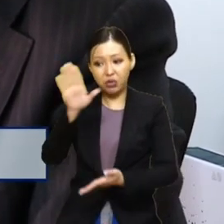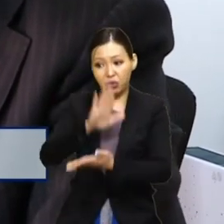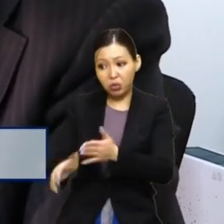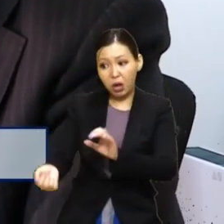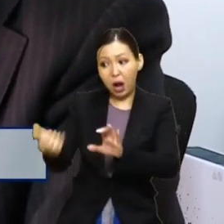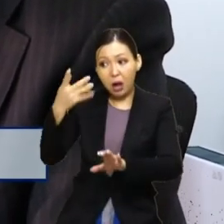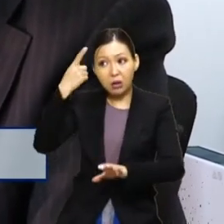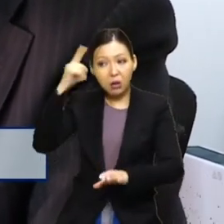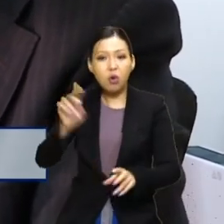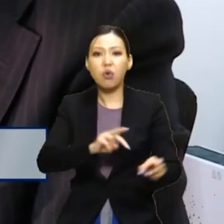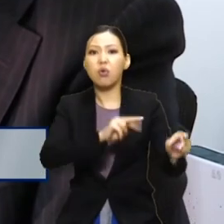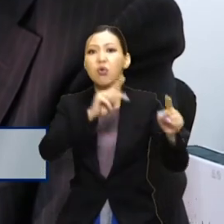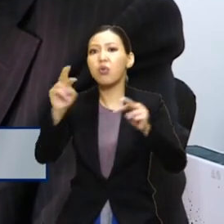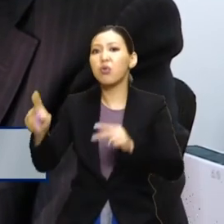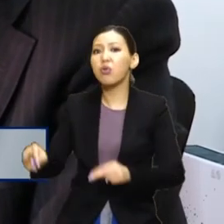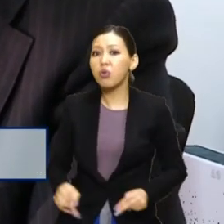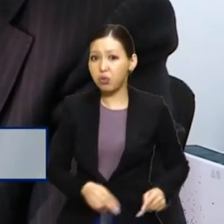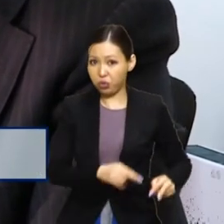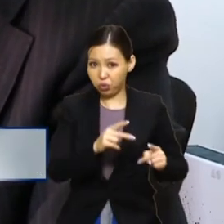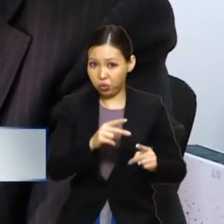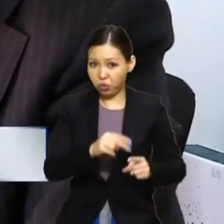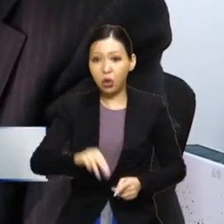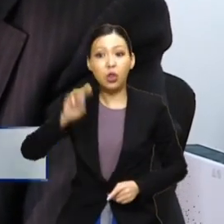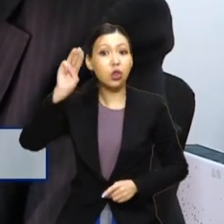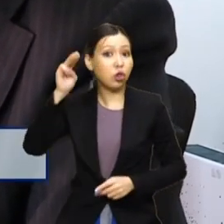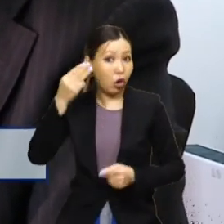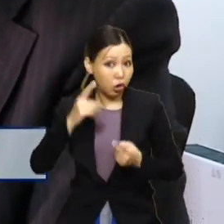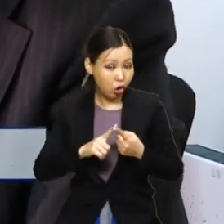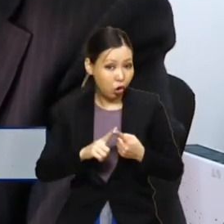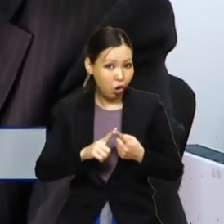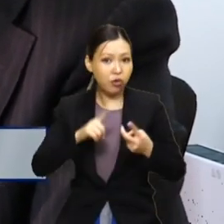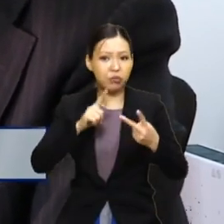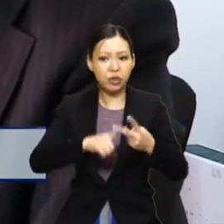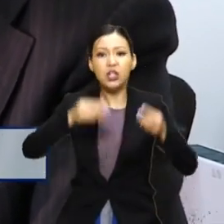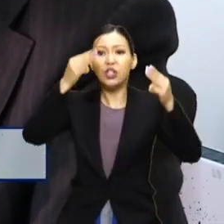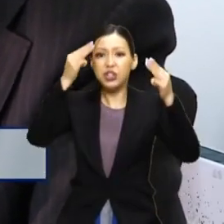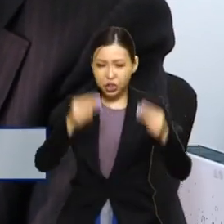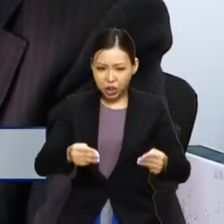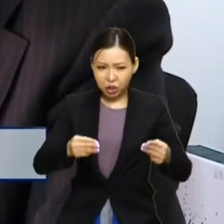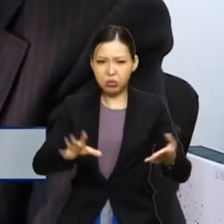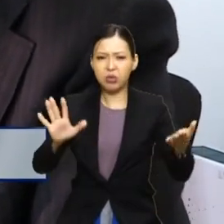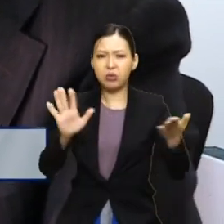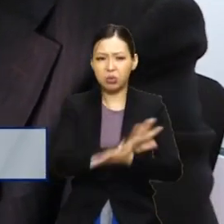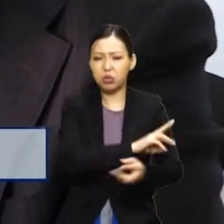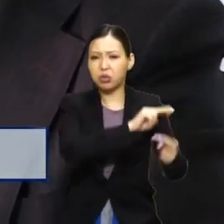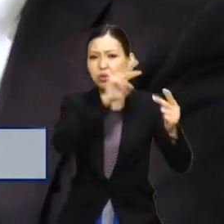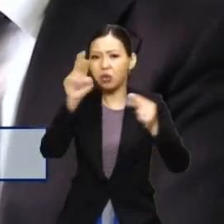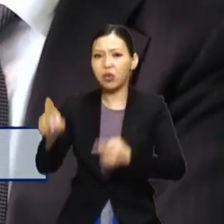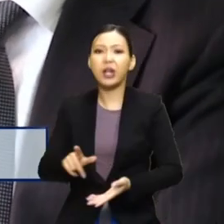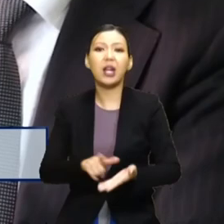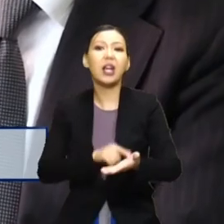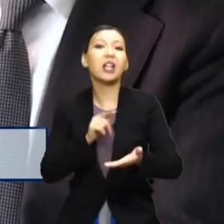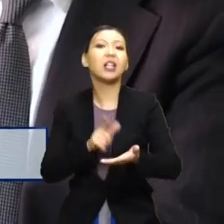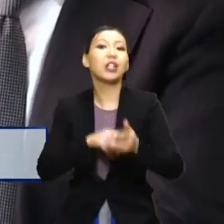маягийг өөрчлөлт чиглэлд бол одоо тодорхой тэгсэн гинэ маш шийдвэртэй реформ хийх цаг болсон гэж ингэж